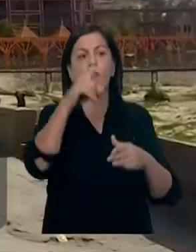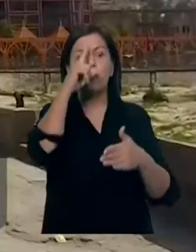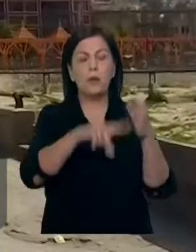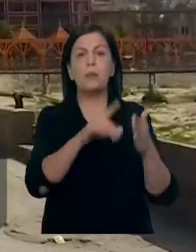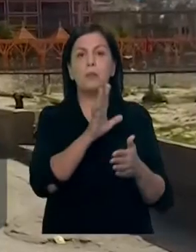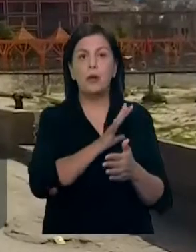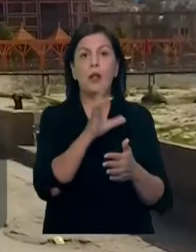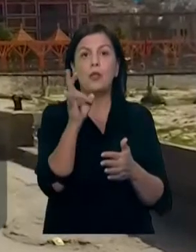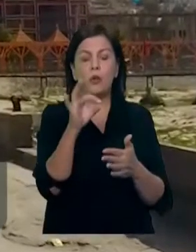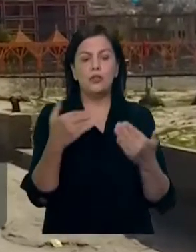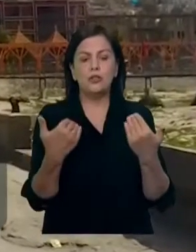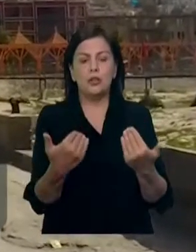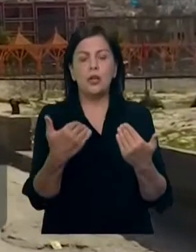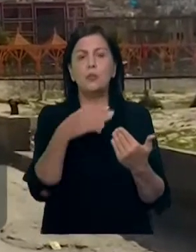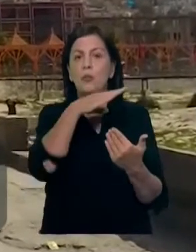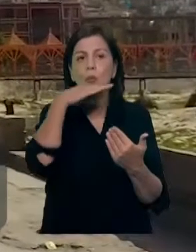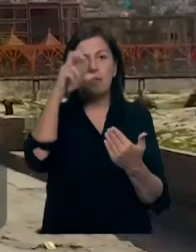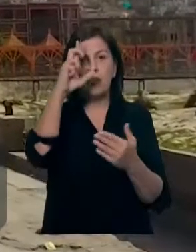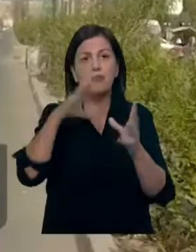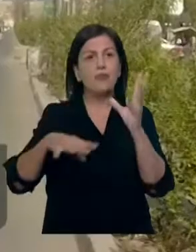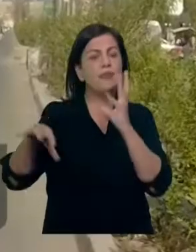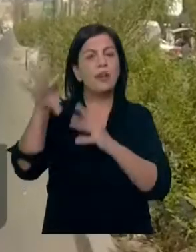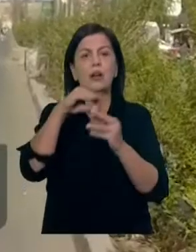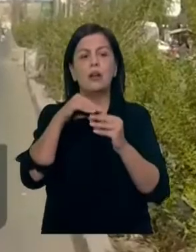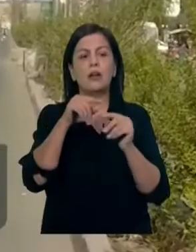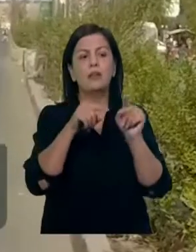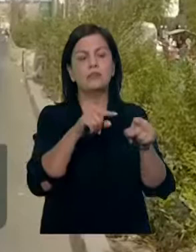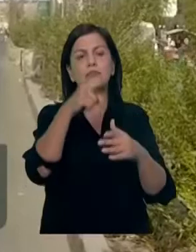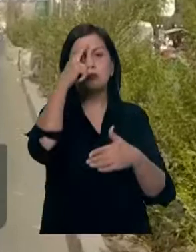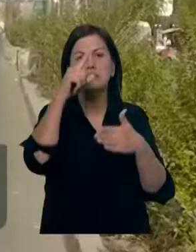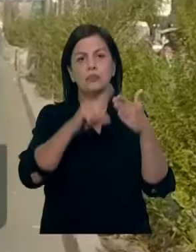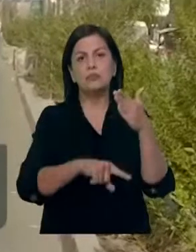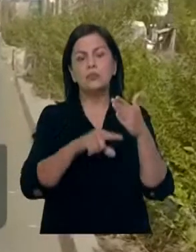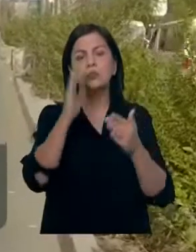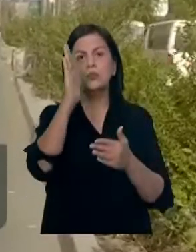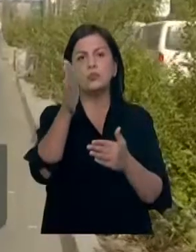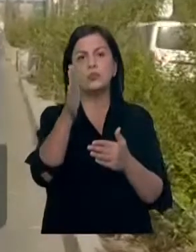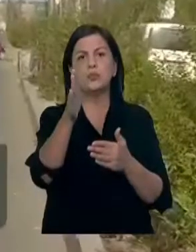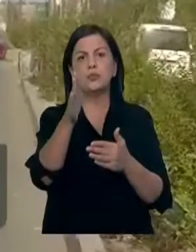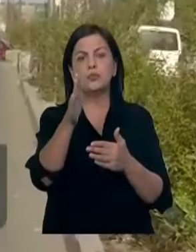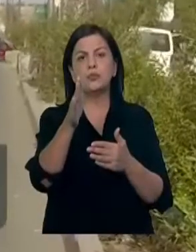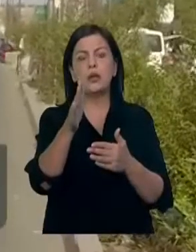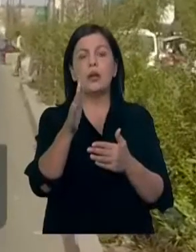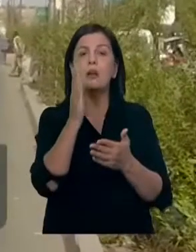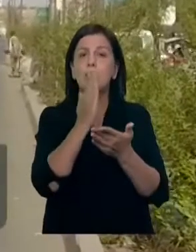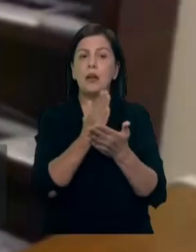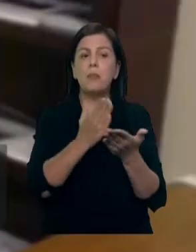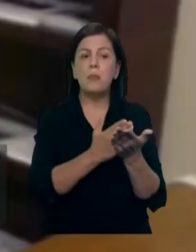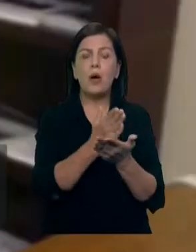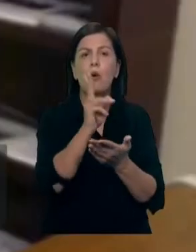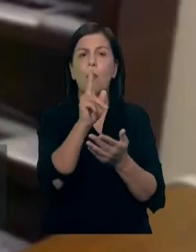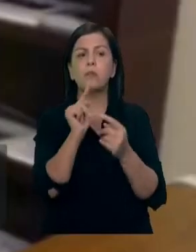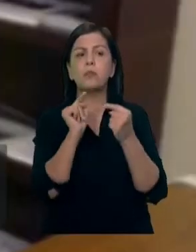isə bir çox dövlət müəyyən şərtlər daxilində ölkəni tanıyacağına işarə edir. Belə düşünməyən siyasi şərhçilər də var.